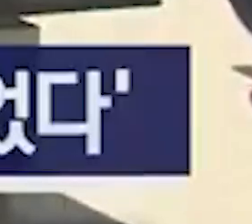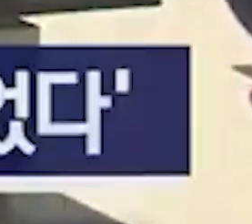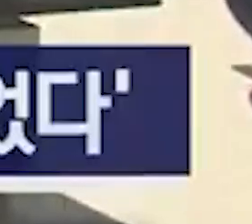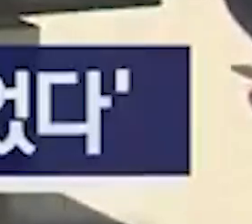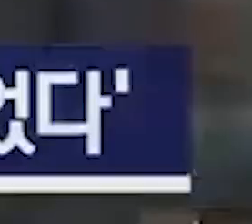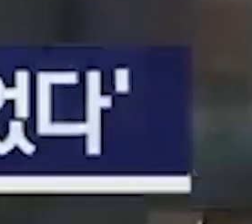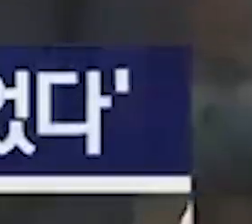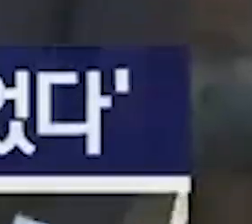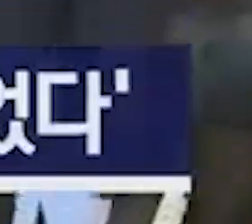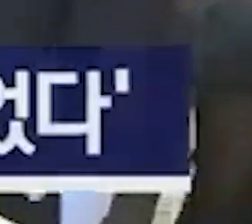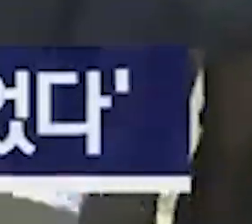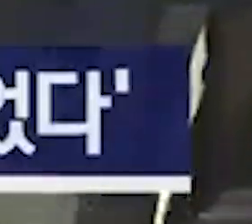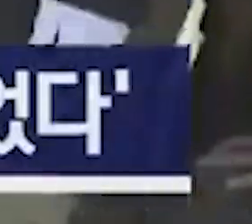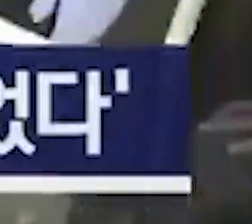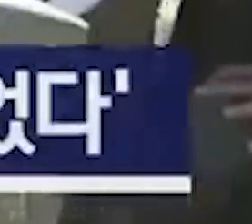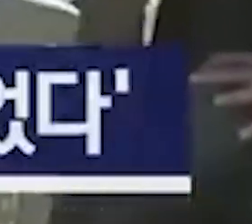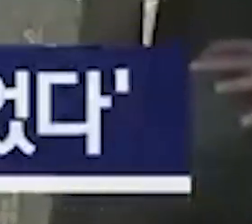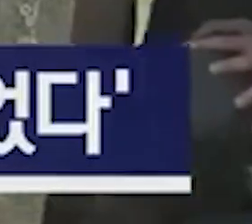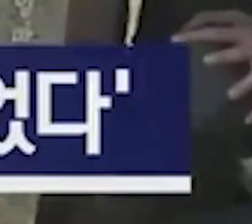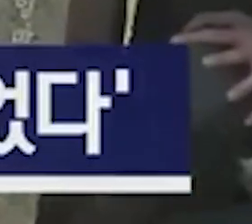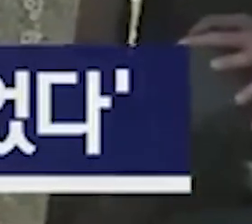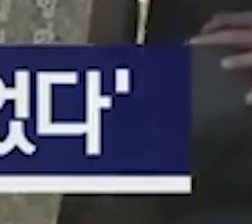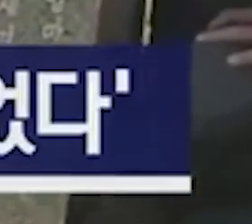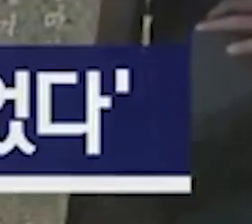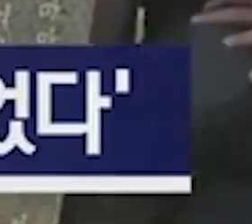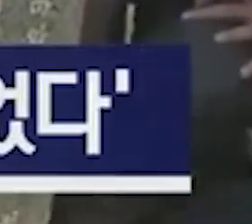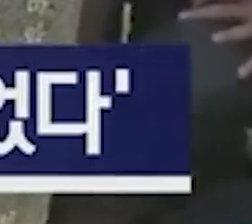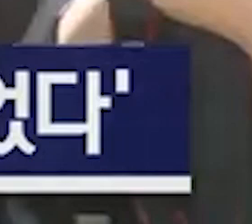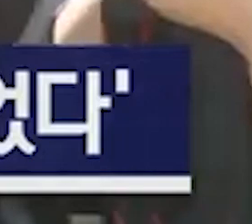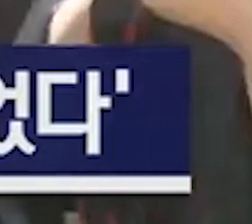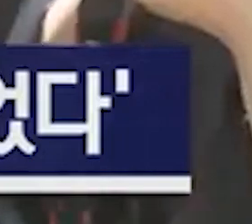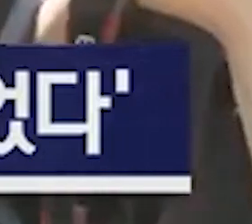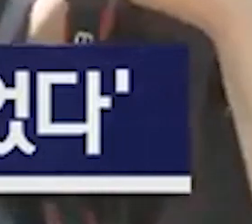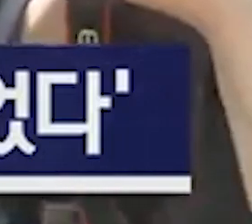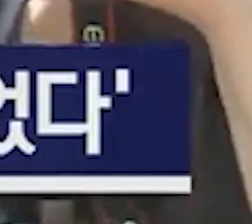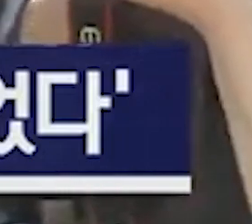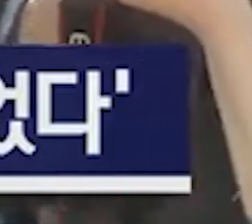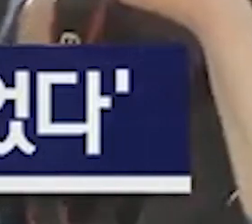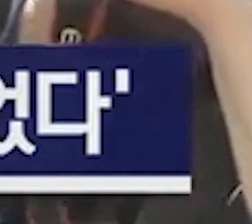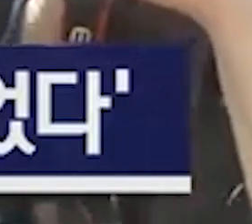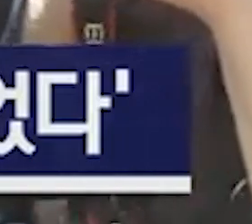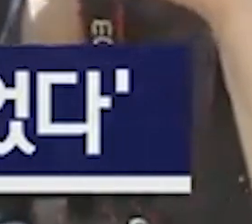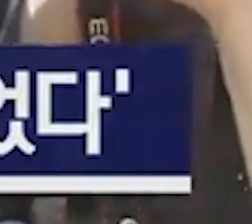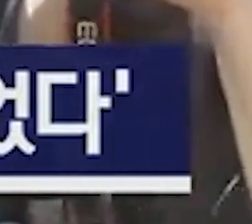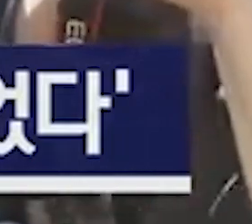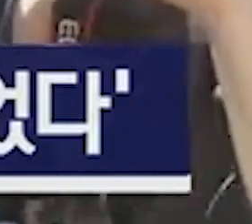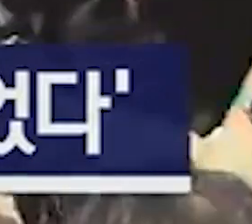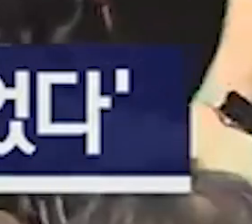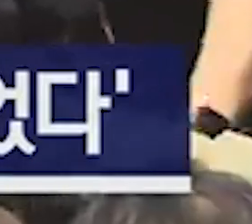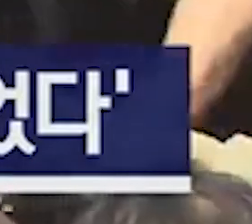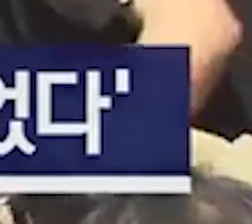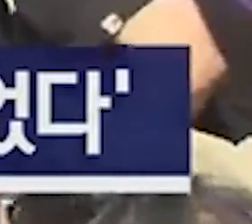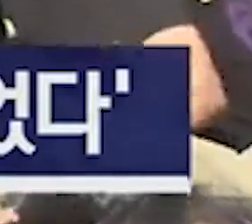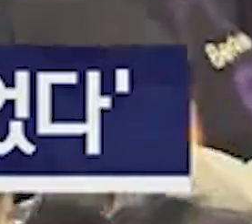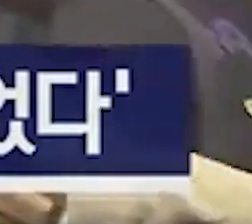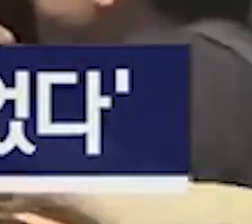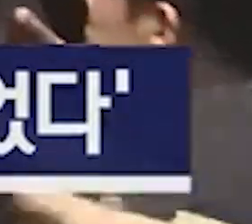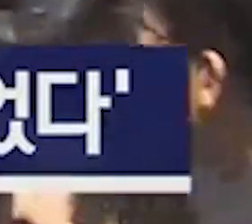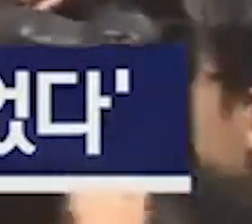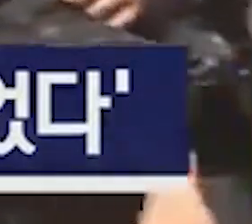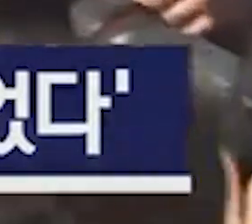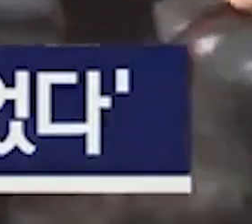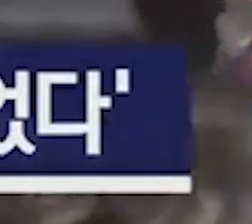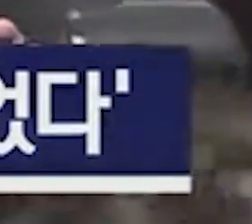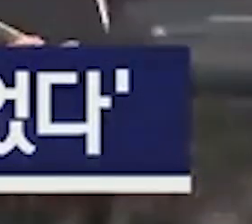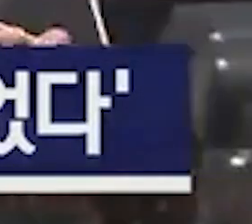전두환 씨의 손자 전우원 씨가 5.18 민주묘지를 찾아 5월 영령 앞에서 사죄했습니다. 5.18 유가족과 피해자들은 힘든